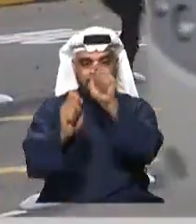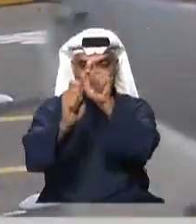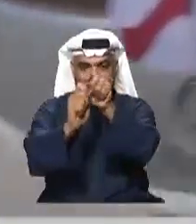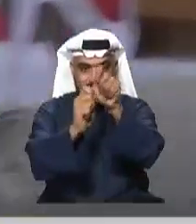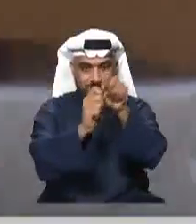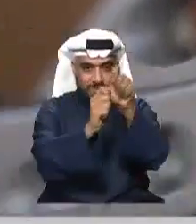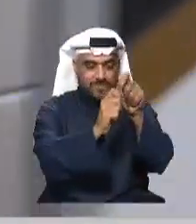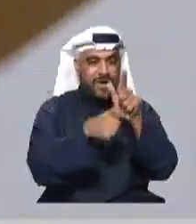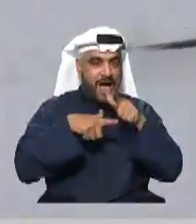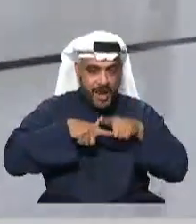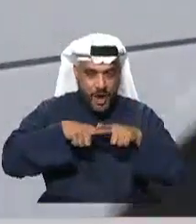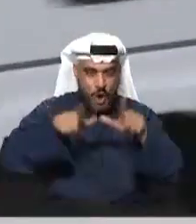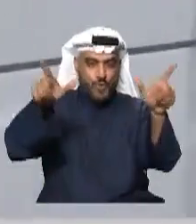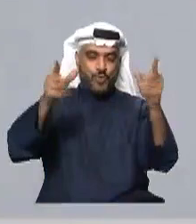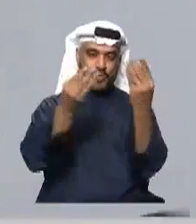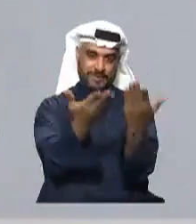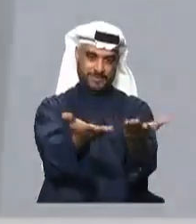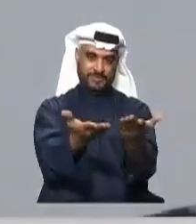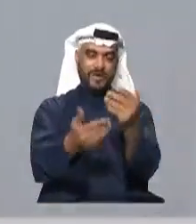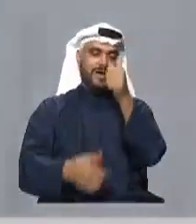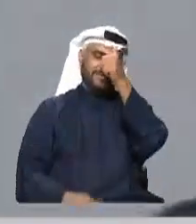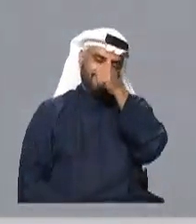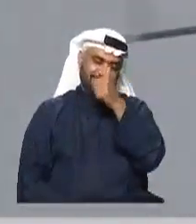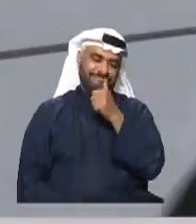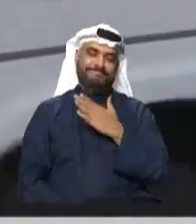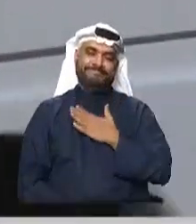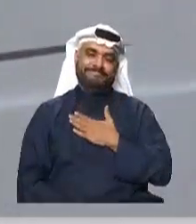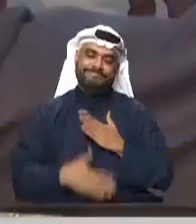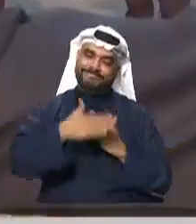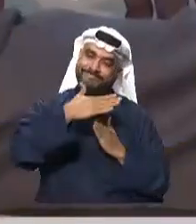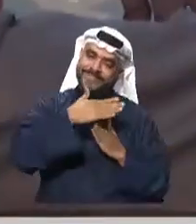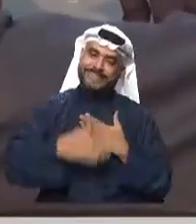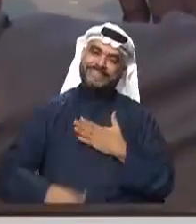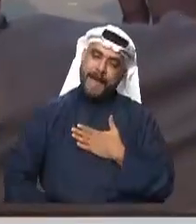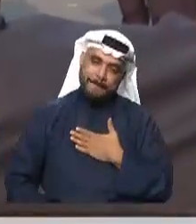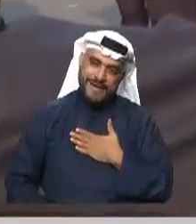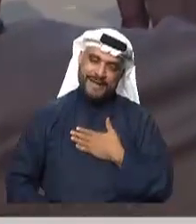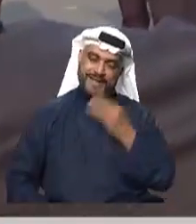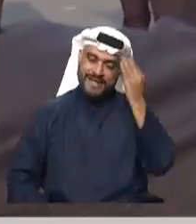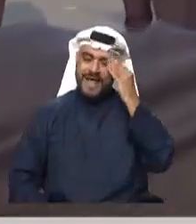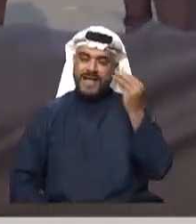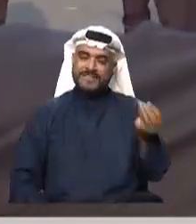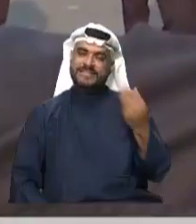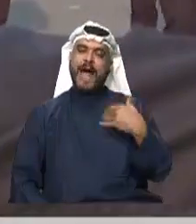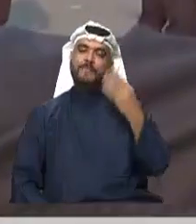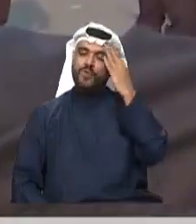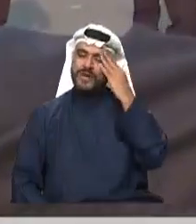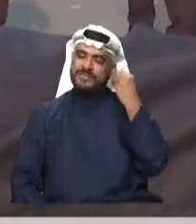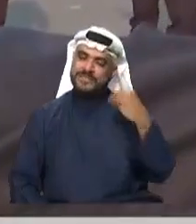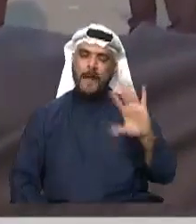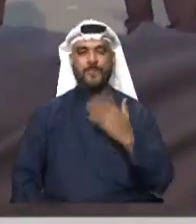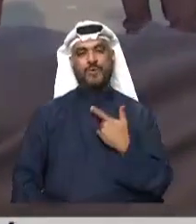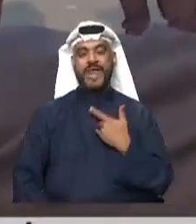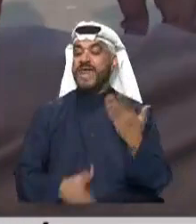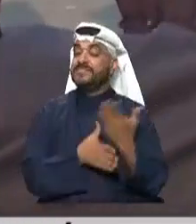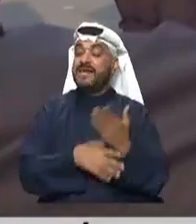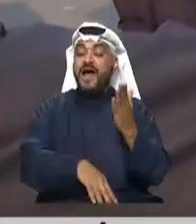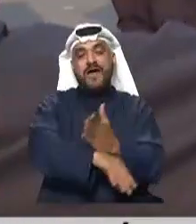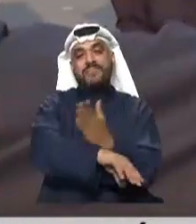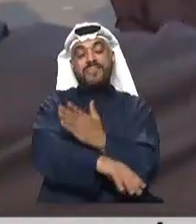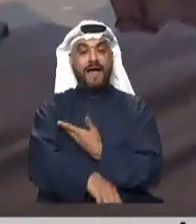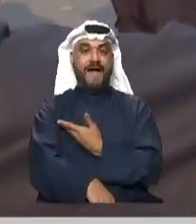الكويتي والخليجي همم يسامحوا لنا اليوم على بعض التاخير اللي قاعد يتم في منفذ العبدلي لكن هذه امور خارجه عن